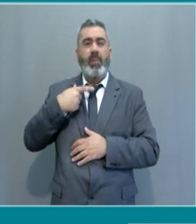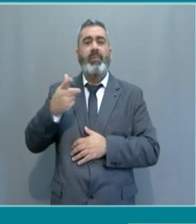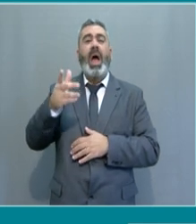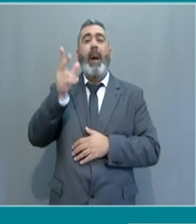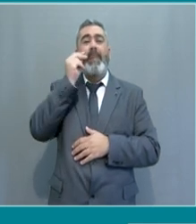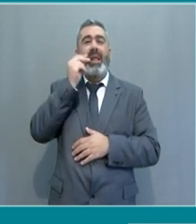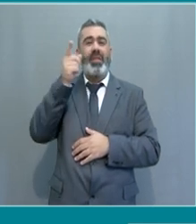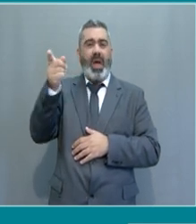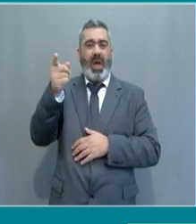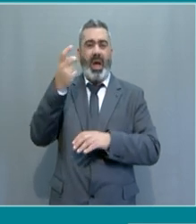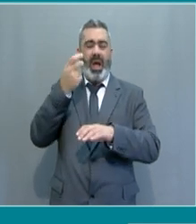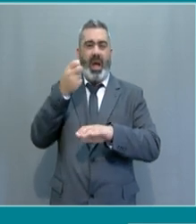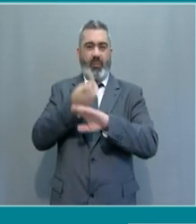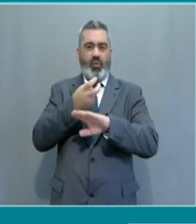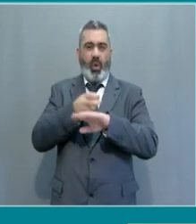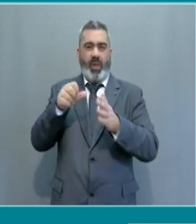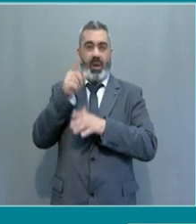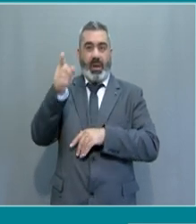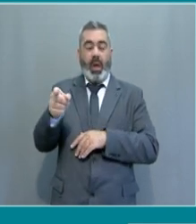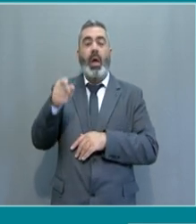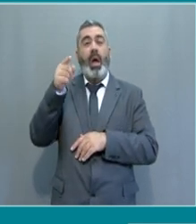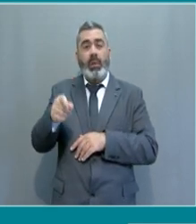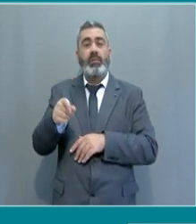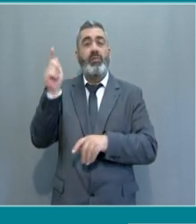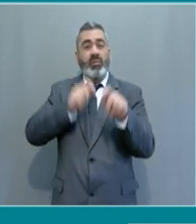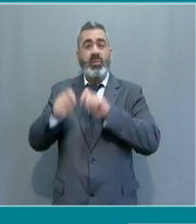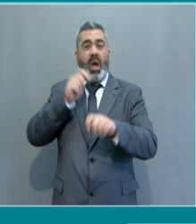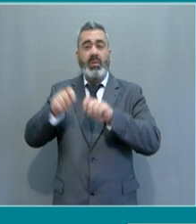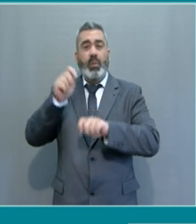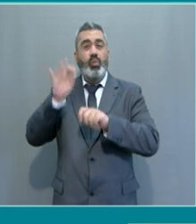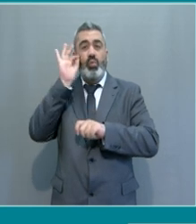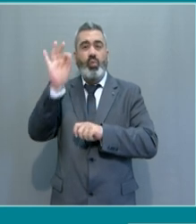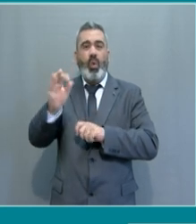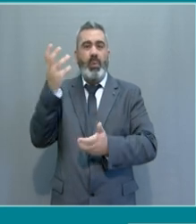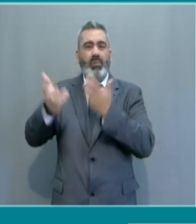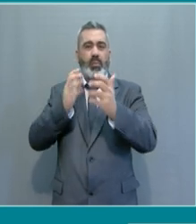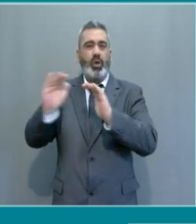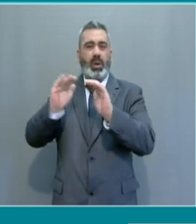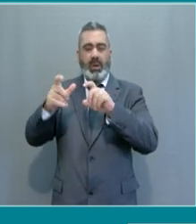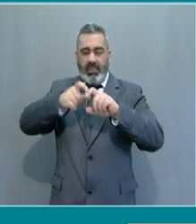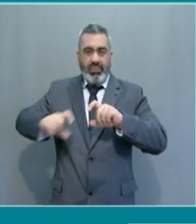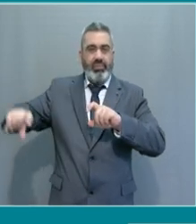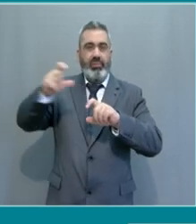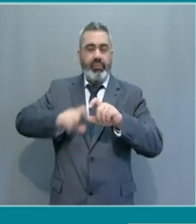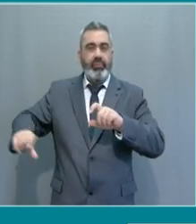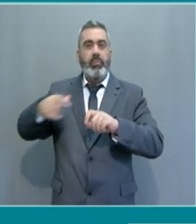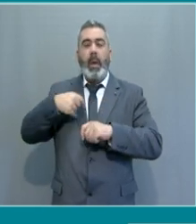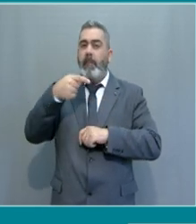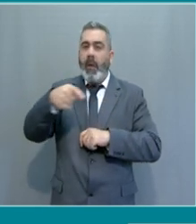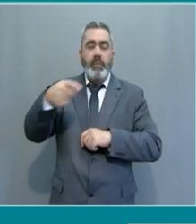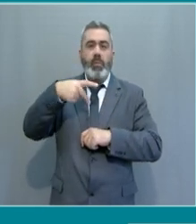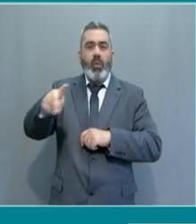τα έργα για την αντιπλημμυρική προστασία ως αποτέλεσμα των φωτιών που είχαμε και πιστεύω στις επόμενες μια-δύο εβδομάδες θα έχουμε και στην